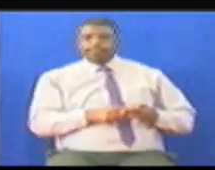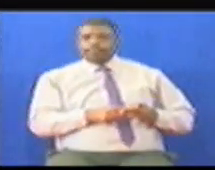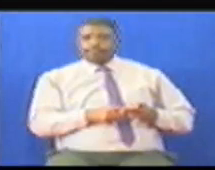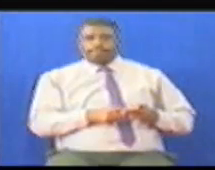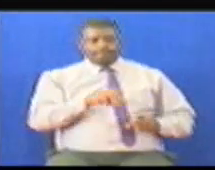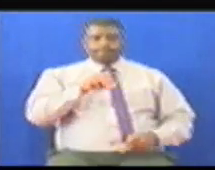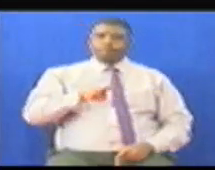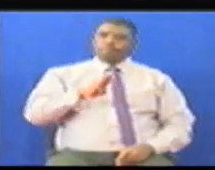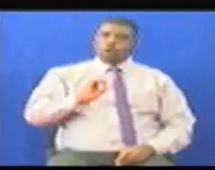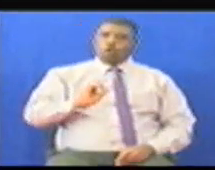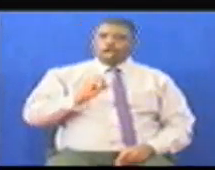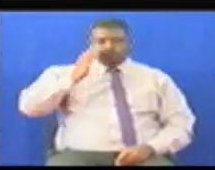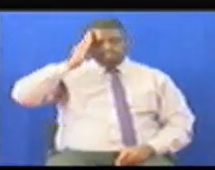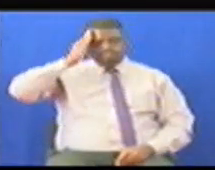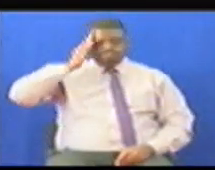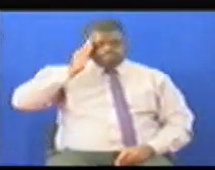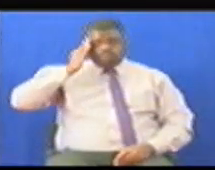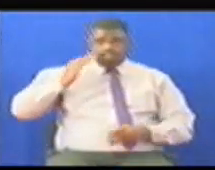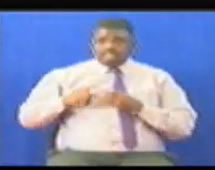Mbungo kwa rais